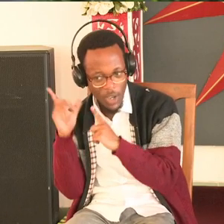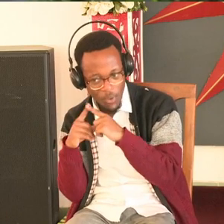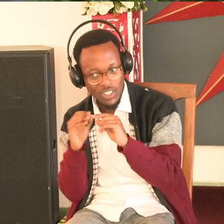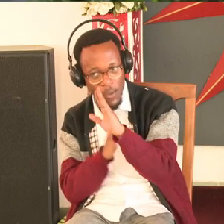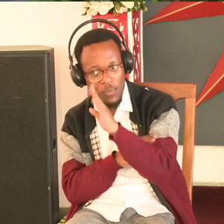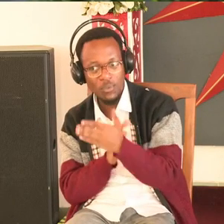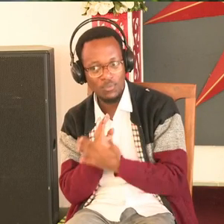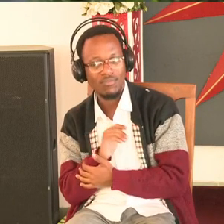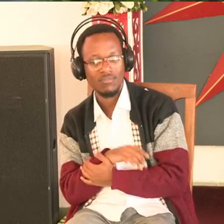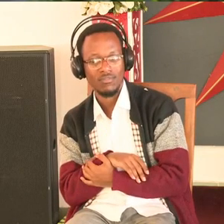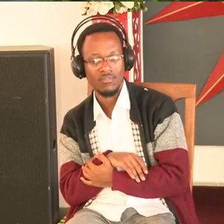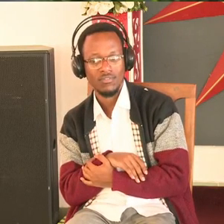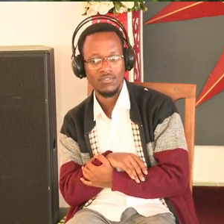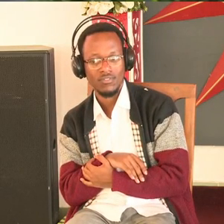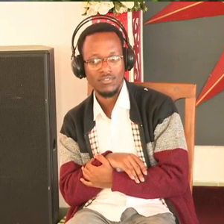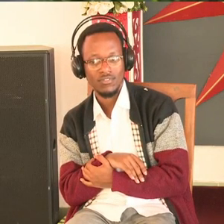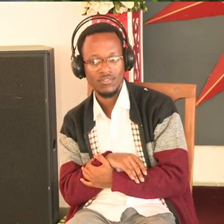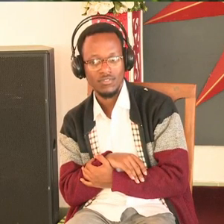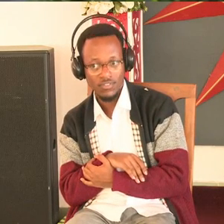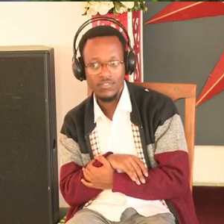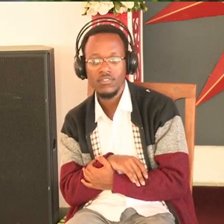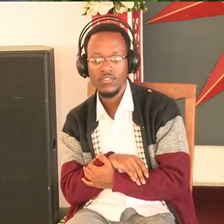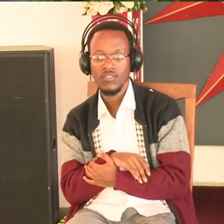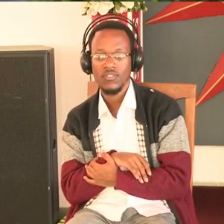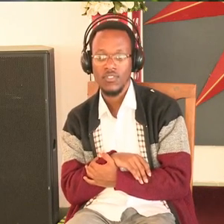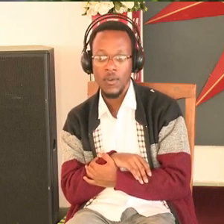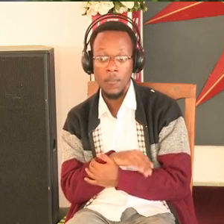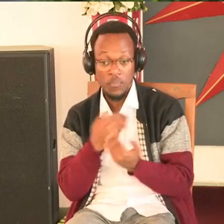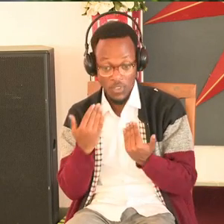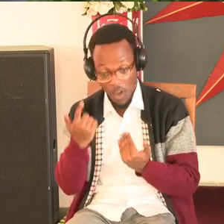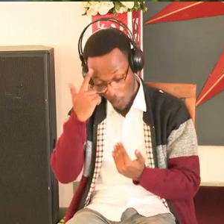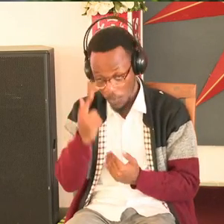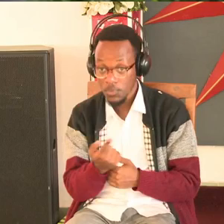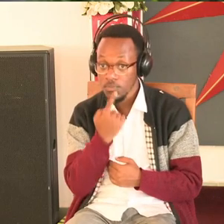ry'Imana noneho kugira ngo nongere mvuge ibyo